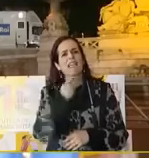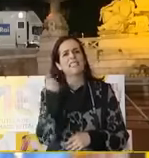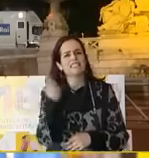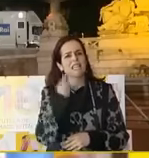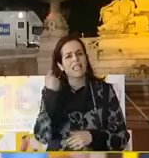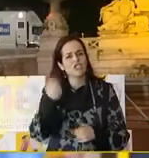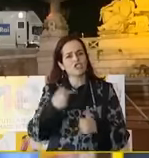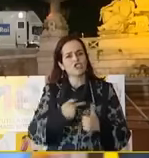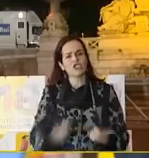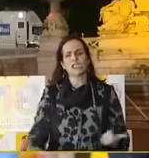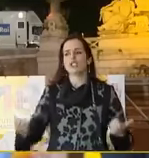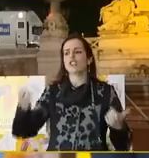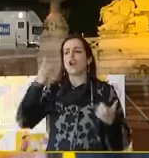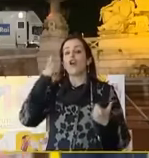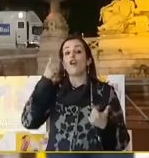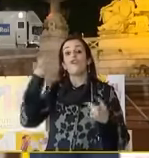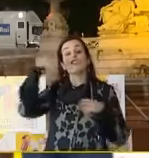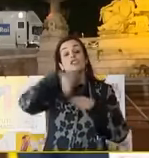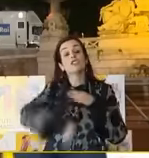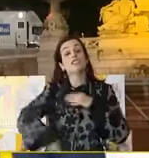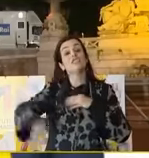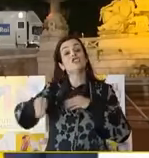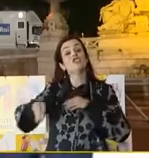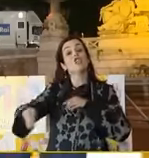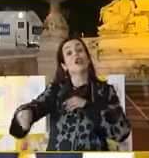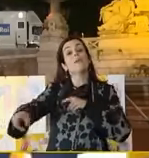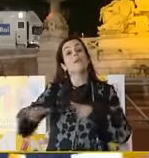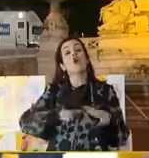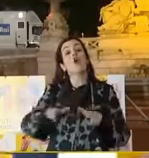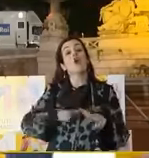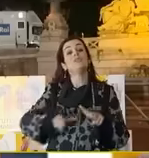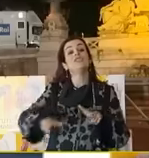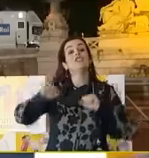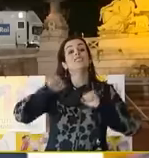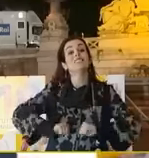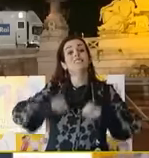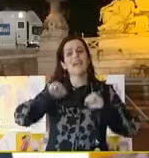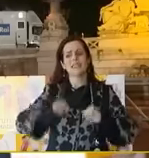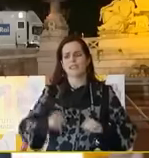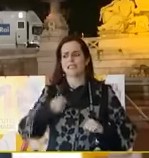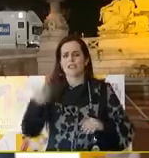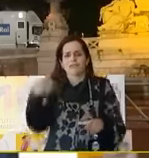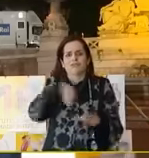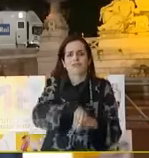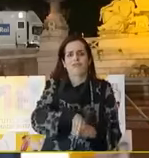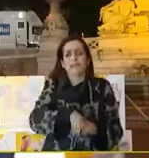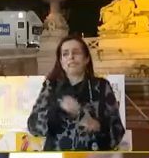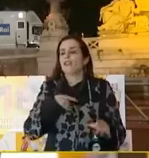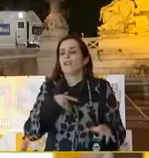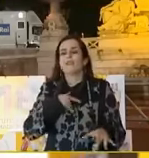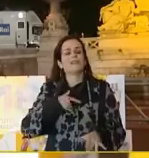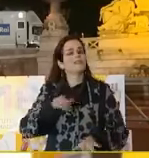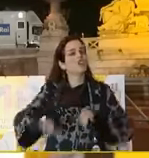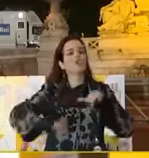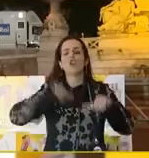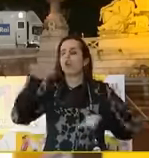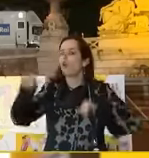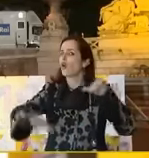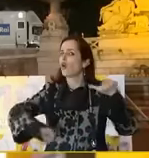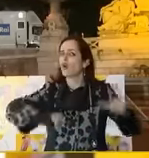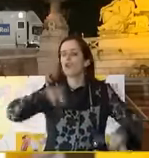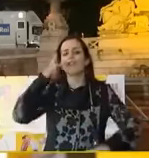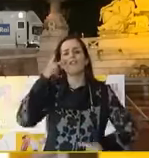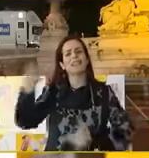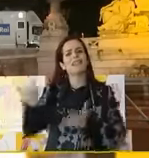modo all'interno della Commissione Sanità nella quale sono stata. È stato veramente un dolore veder raccontare che